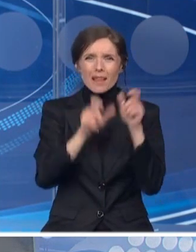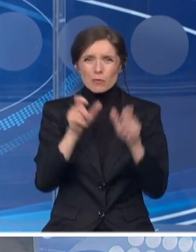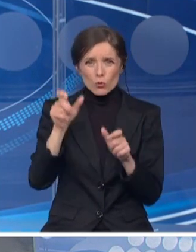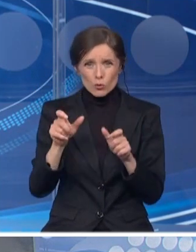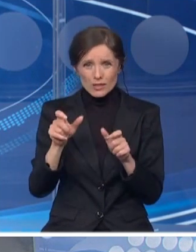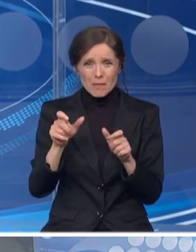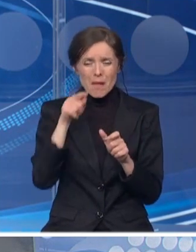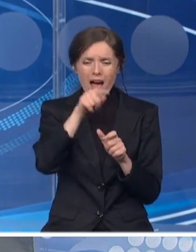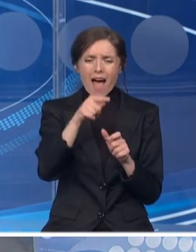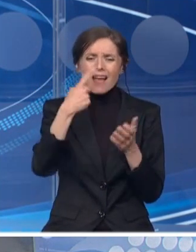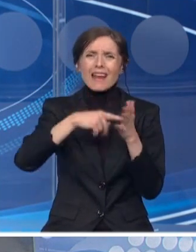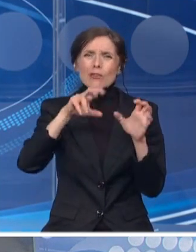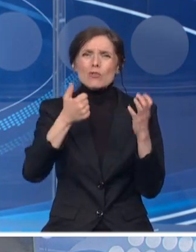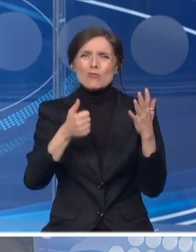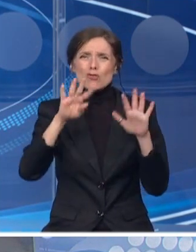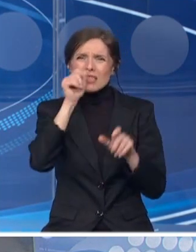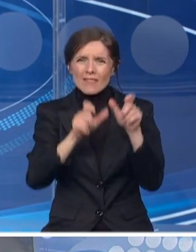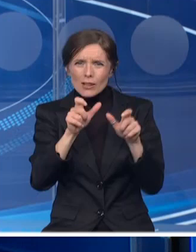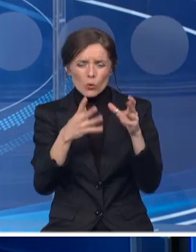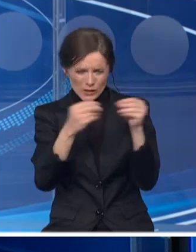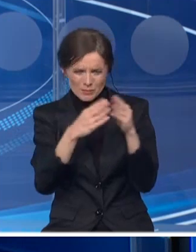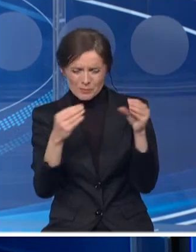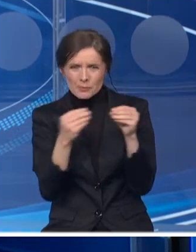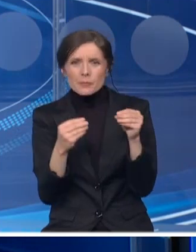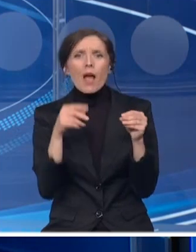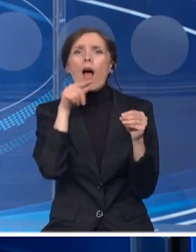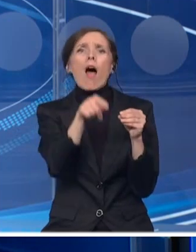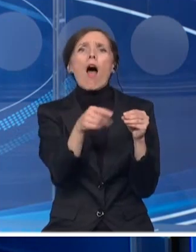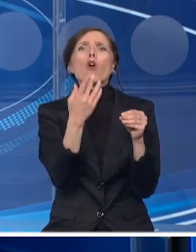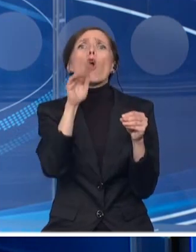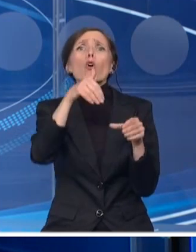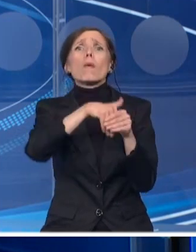je među tim nestalim licima Srba? Dakle, postoji naš interes za to.